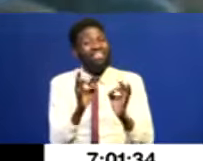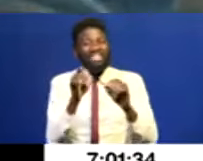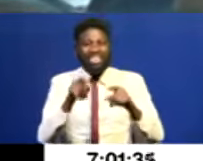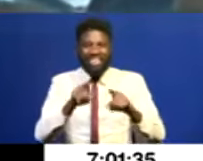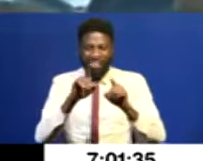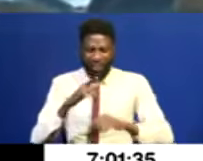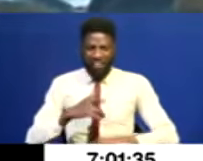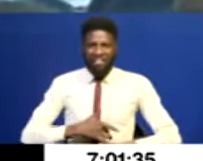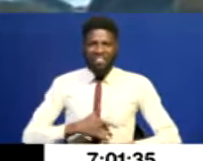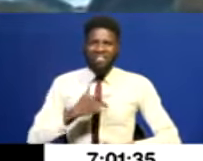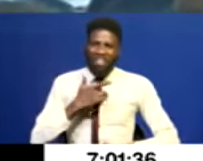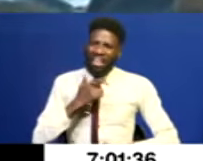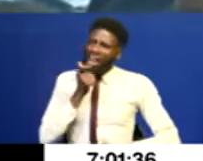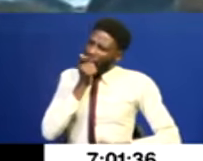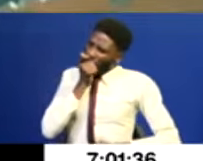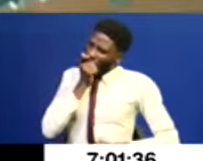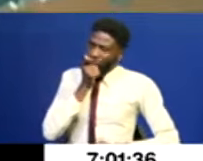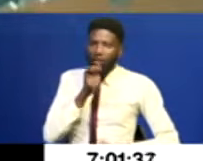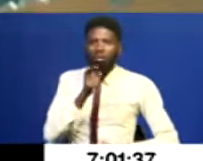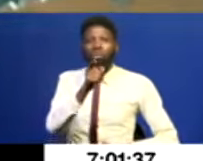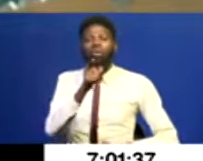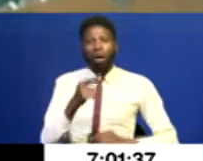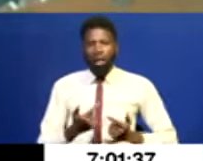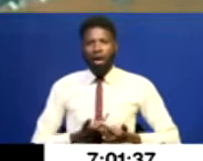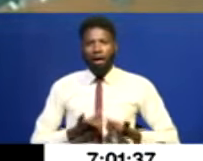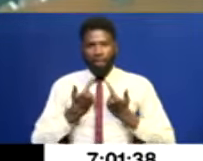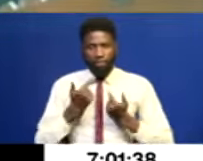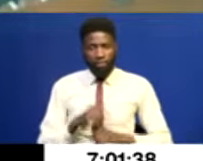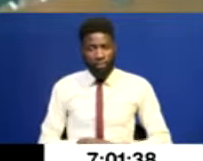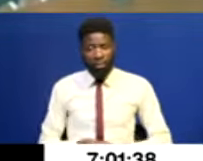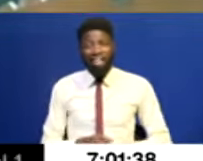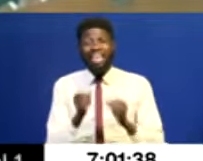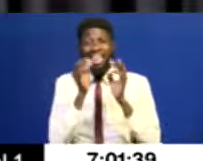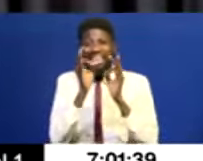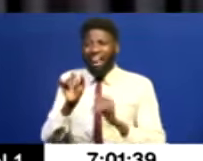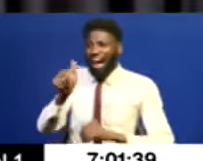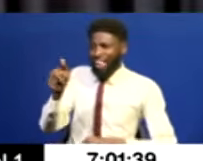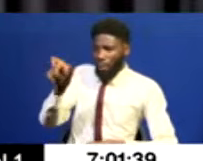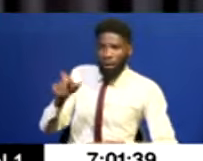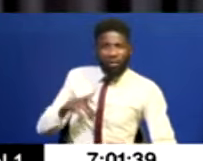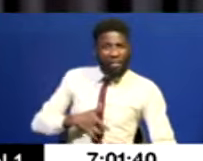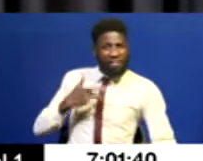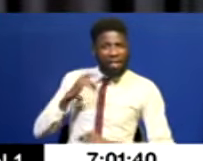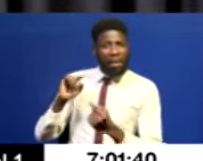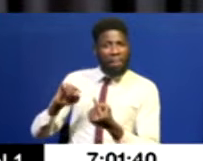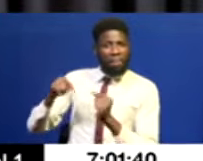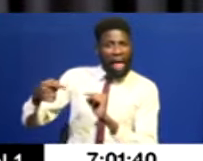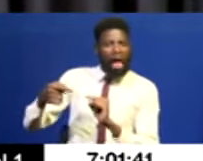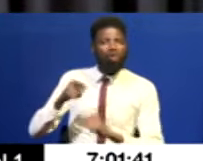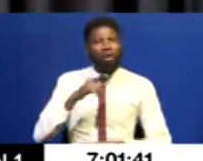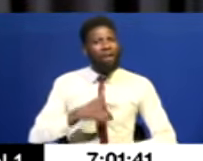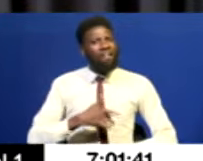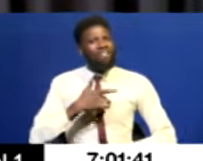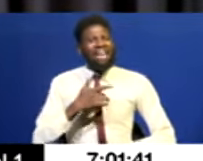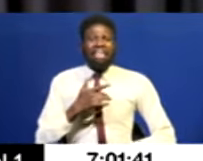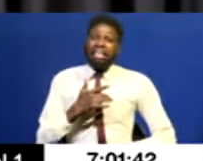you feel the pain of others, you are a human being. We know, we witness every